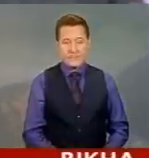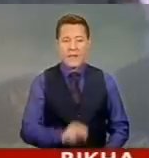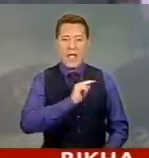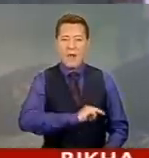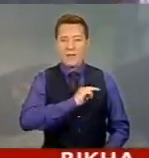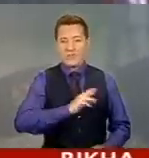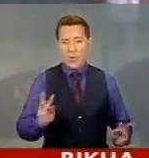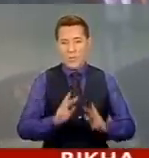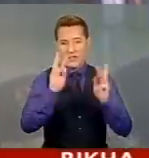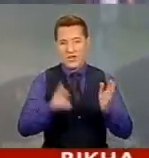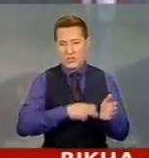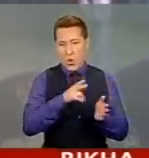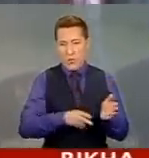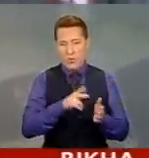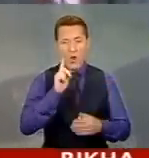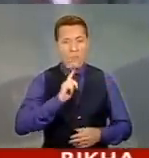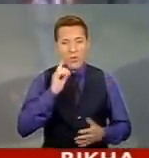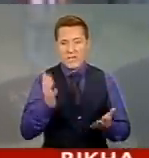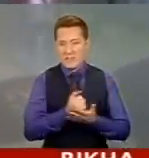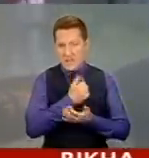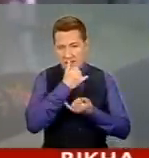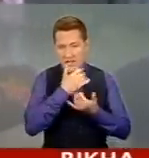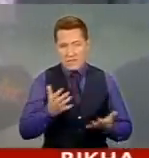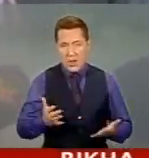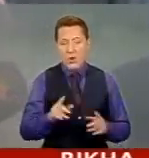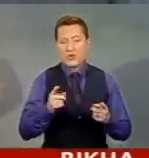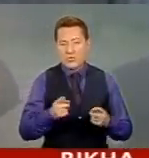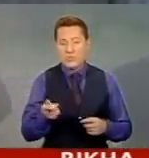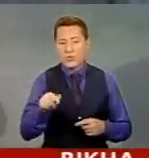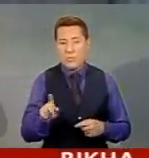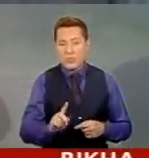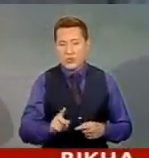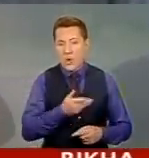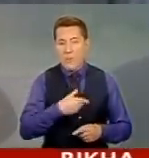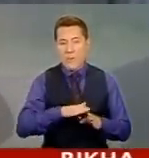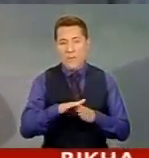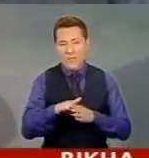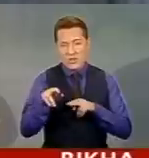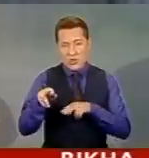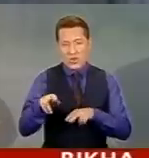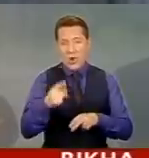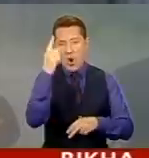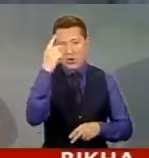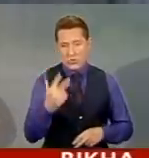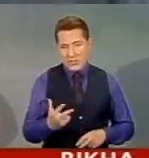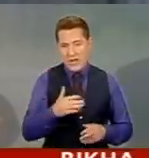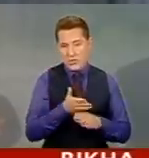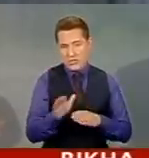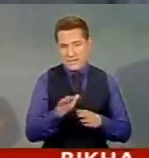Працівника пожежного потягу поки що знайти не вдалося. Чому? Тому що я вже говорив, що ми повністю контролюємо тільки 1/3 частину